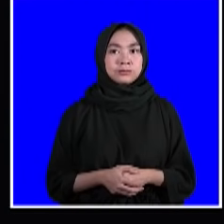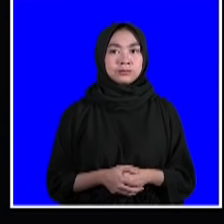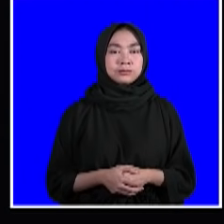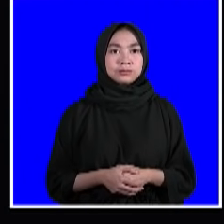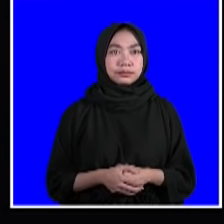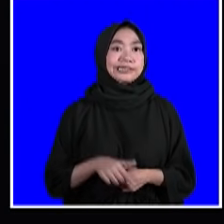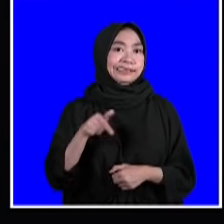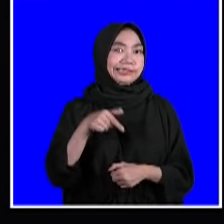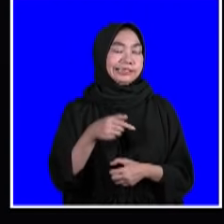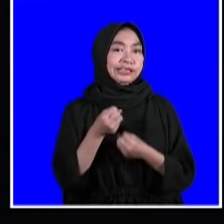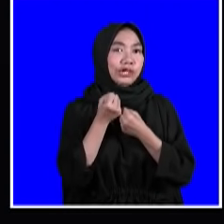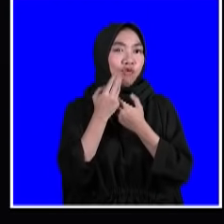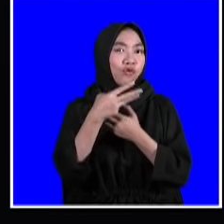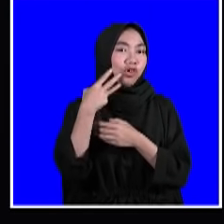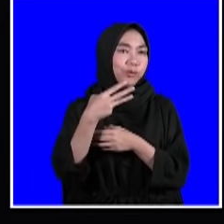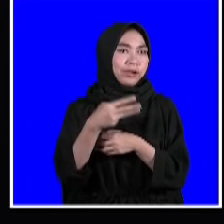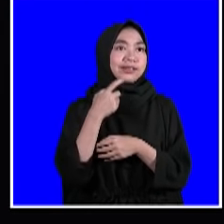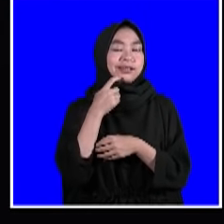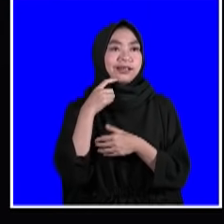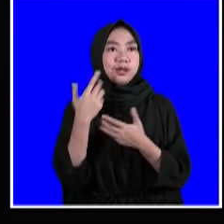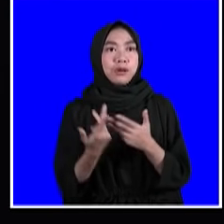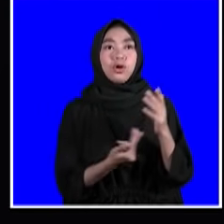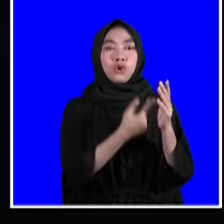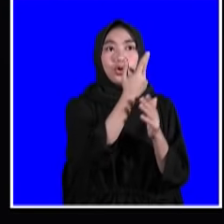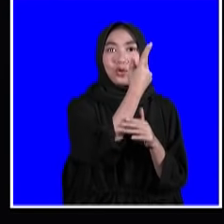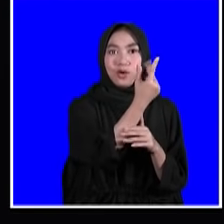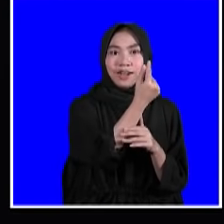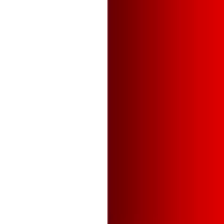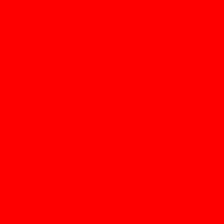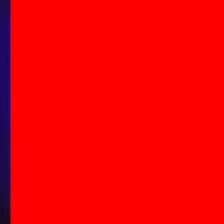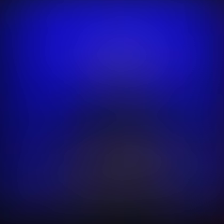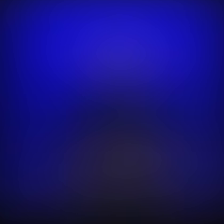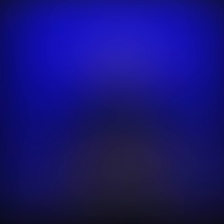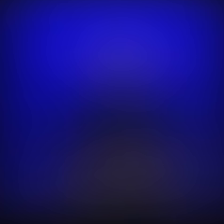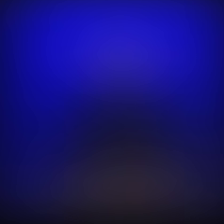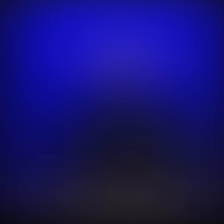Infonomik kali ini kita akan berbagi tentang uang dan pernikahan.